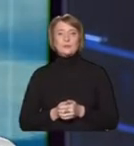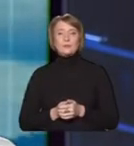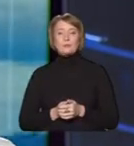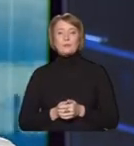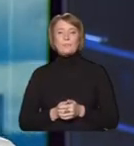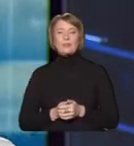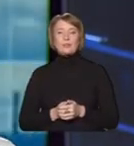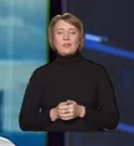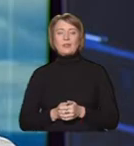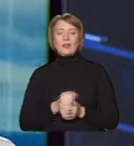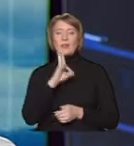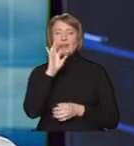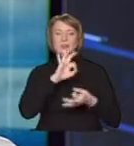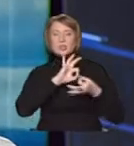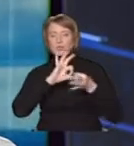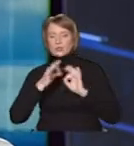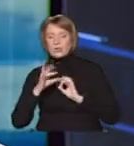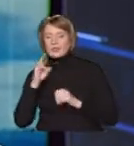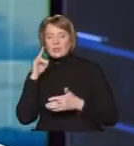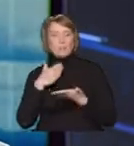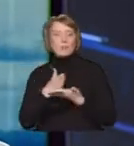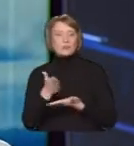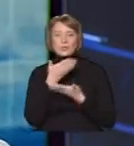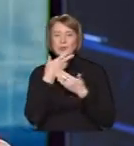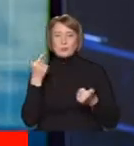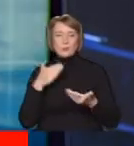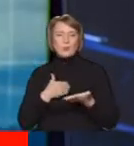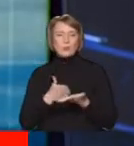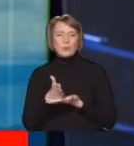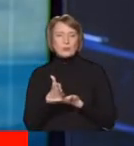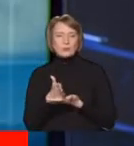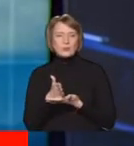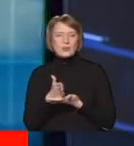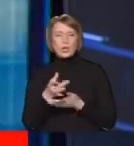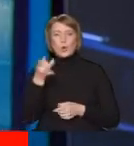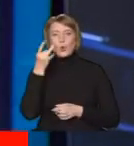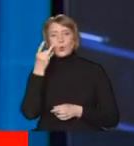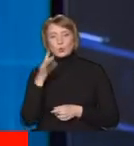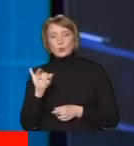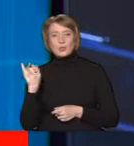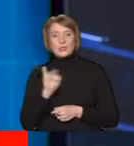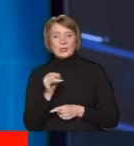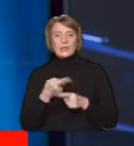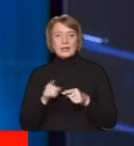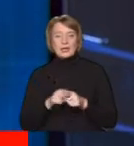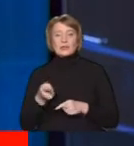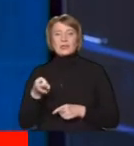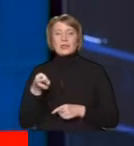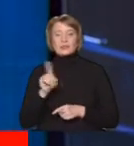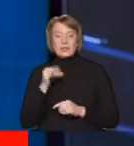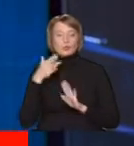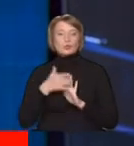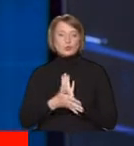недосконала навіть не політична, немає політичної культури, і це теж